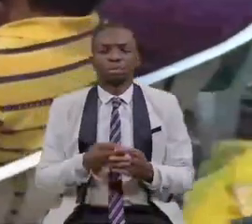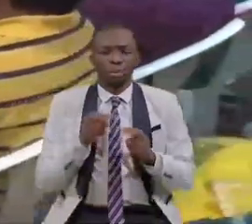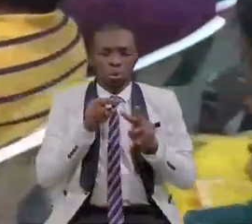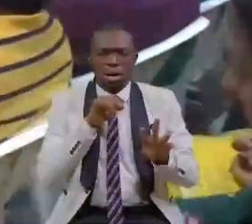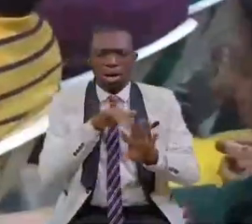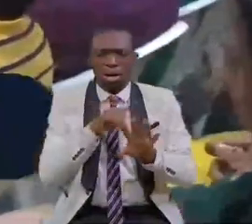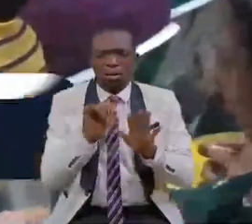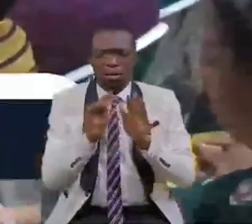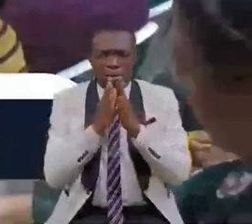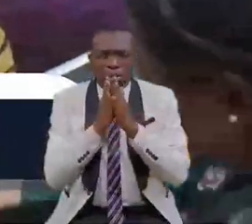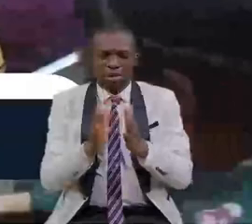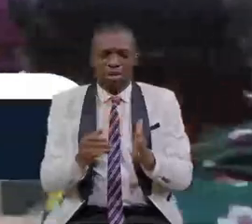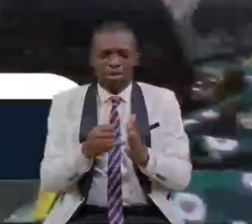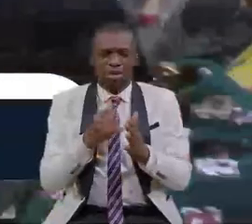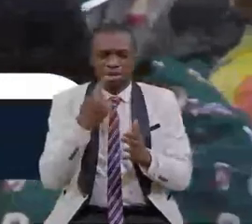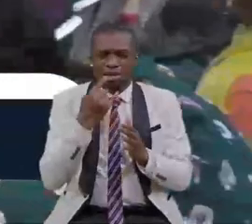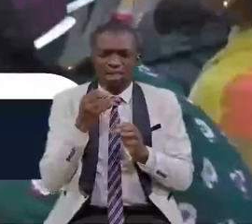ici, la prière.